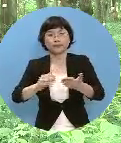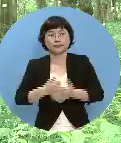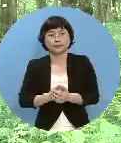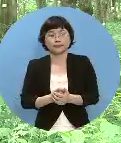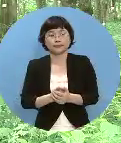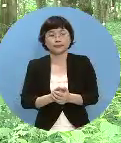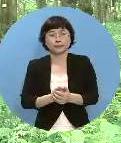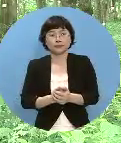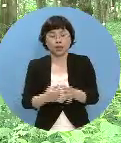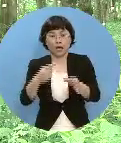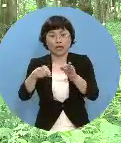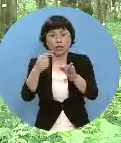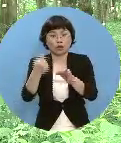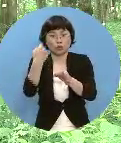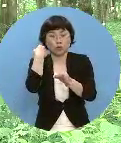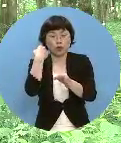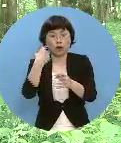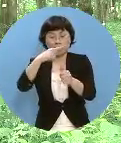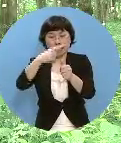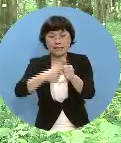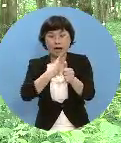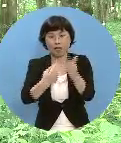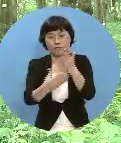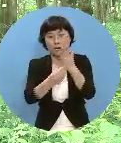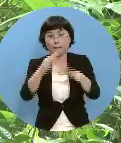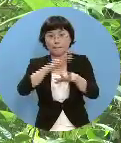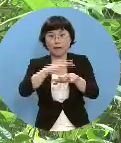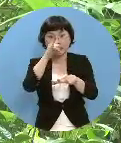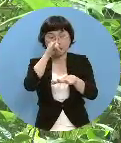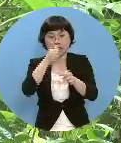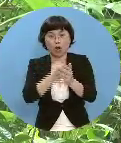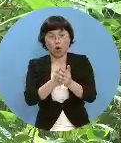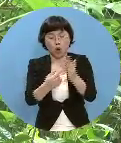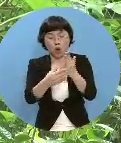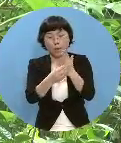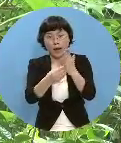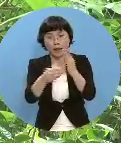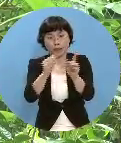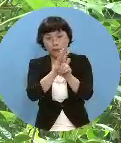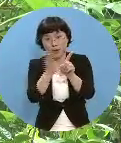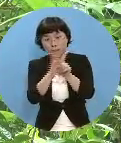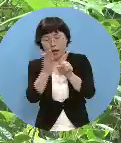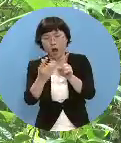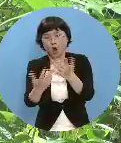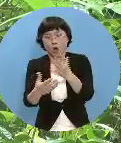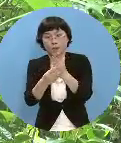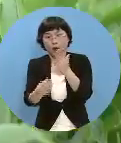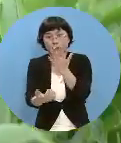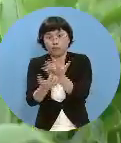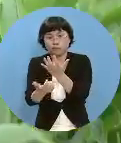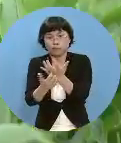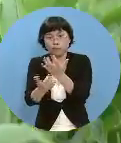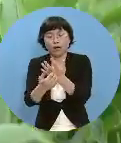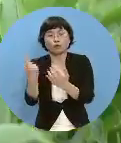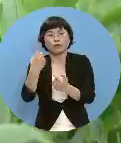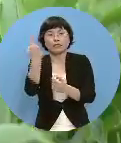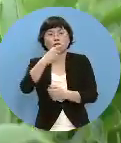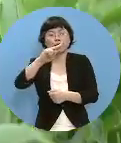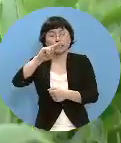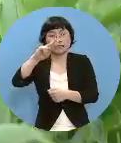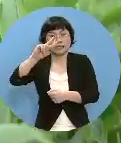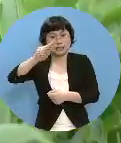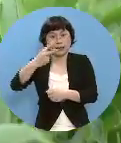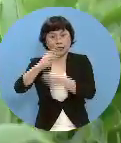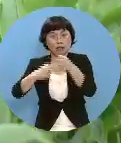절 뒤로는 야생 차밭이 있는데 야생 찻잎을 채취해 만든 녹차와 1200년 전부터 전남 장흥 지역에서